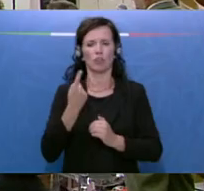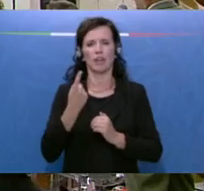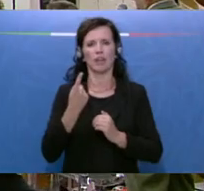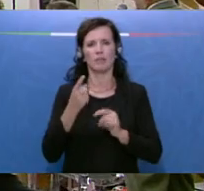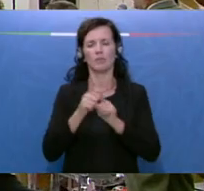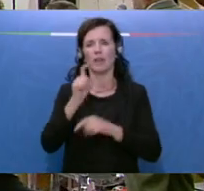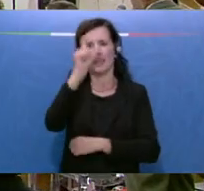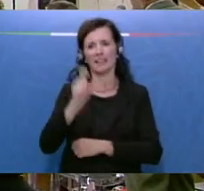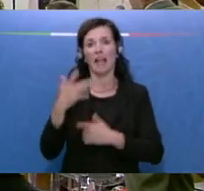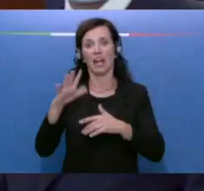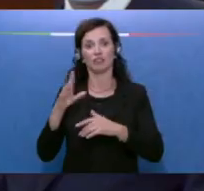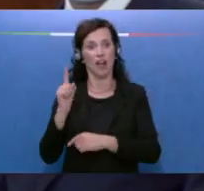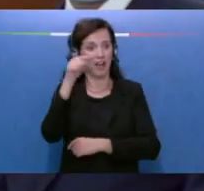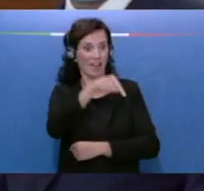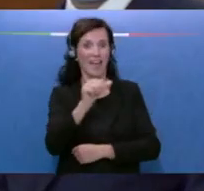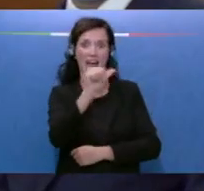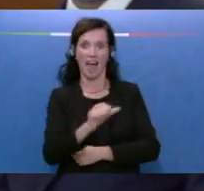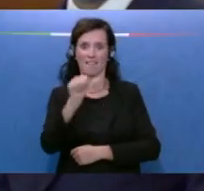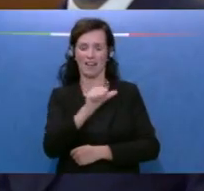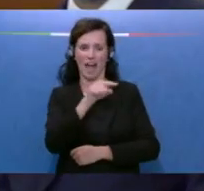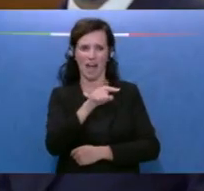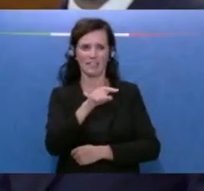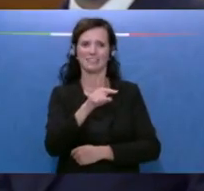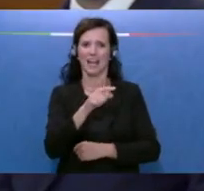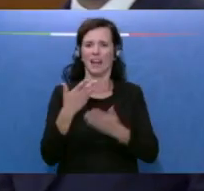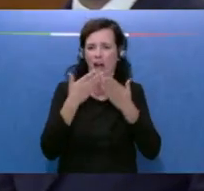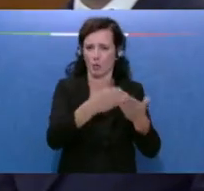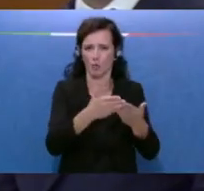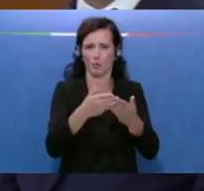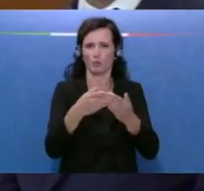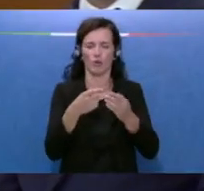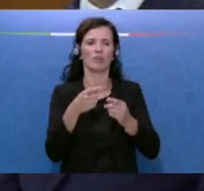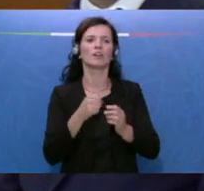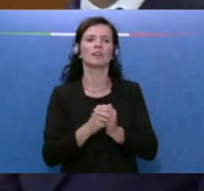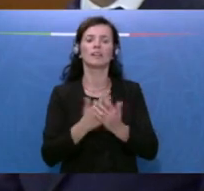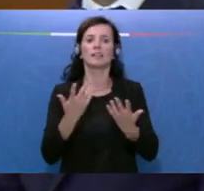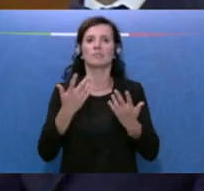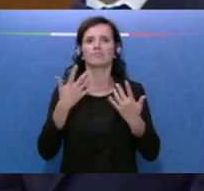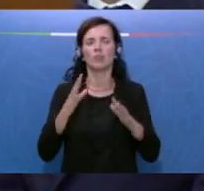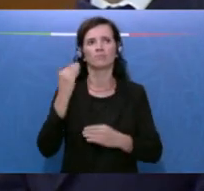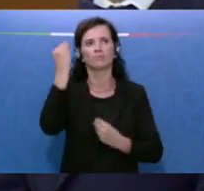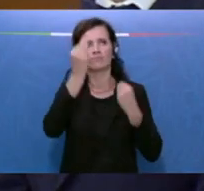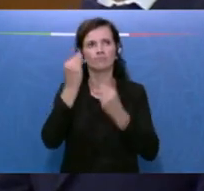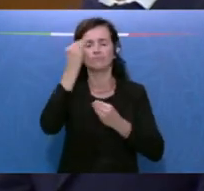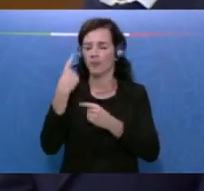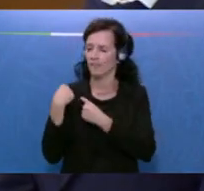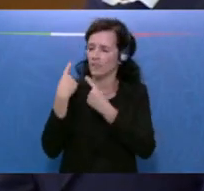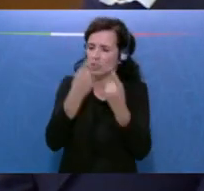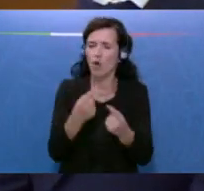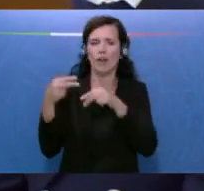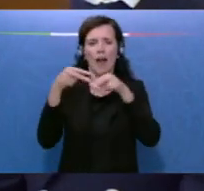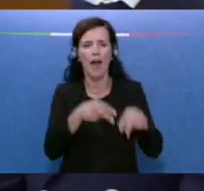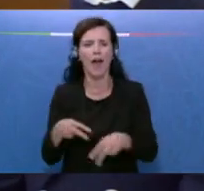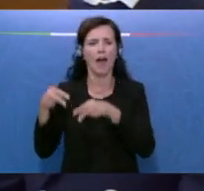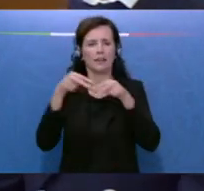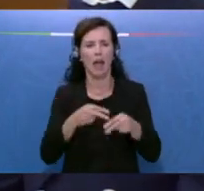anni interrogano un po le nostre coscienze su quello che è stato fatto in tanti anni su quello che si poteva fare di più e meglio